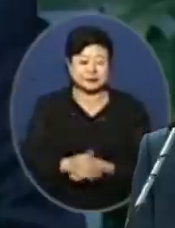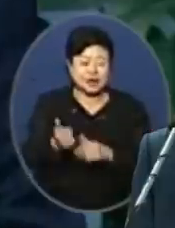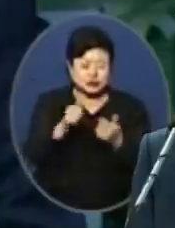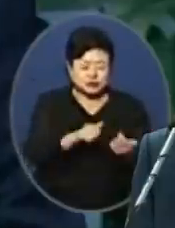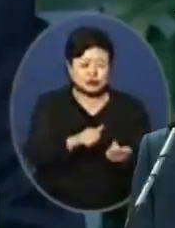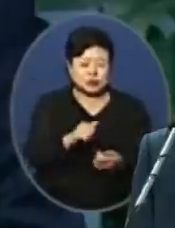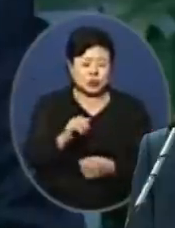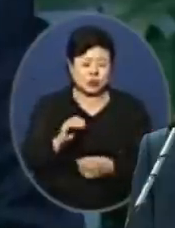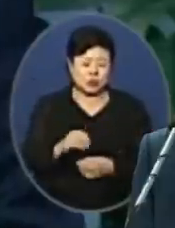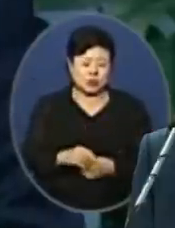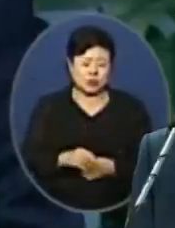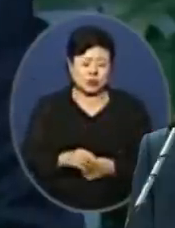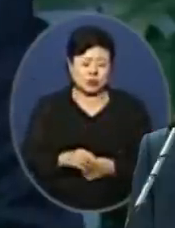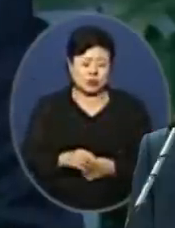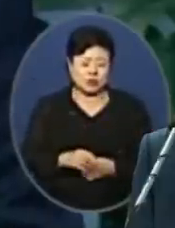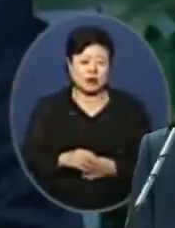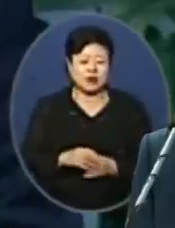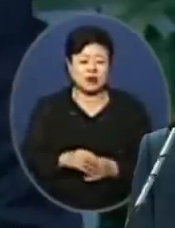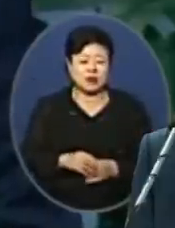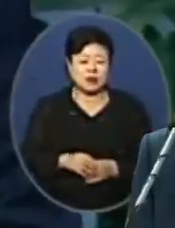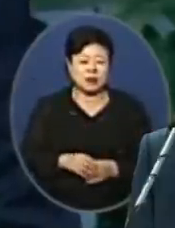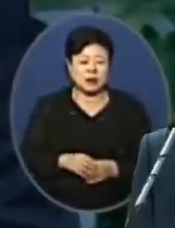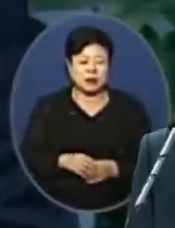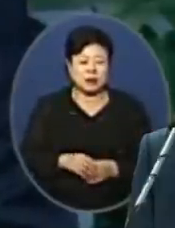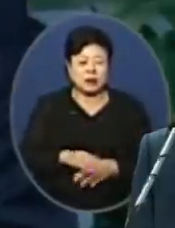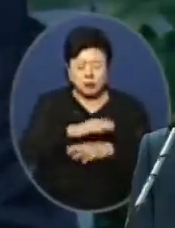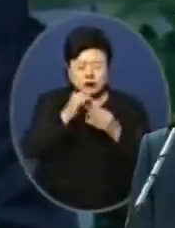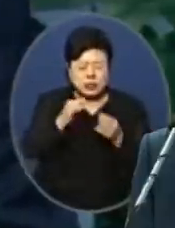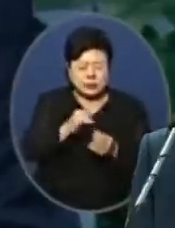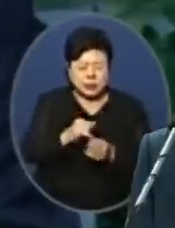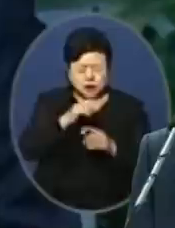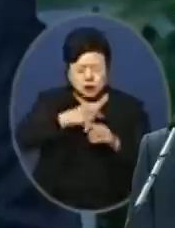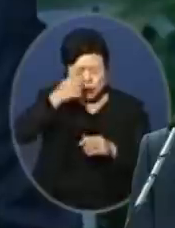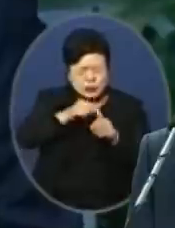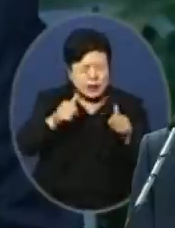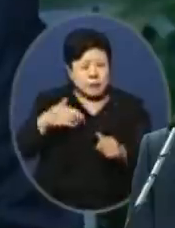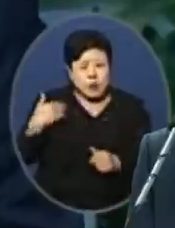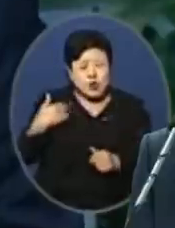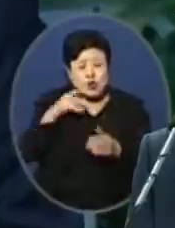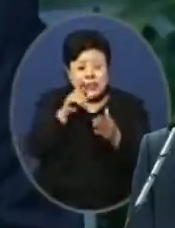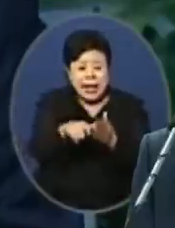죽은 지 오래되고 역사적으로 기억이 안 될 정도가 되니까